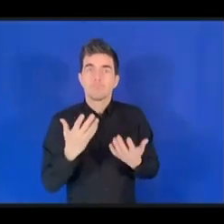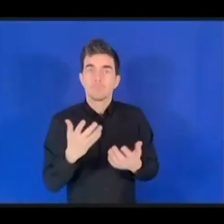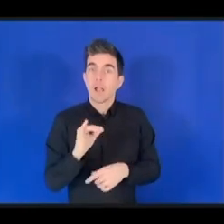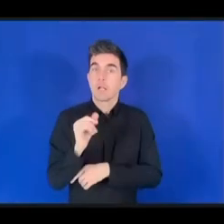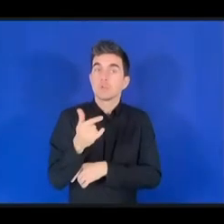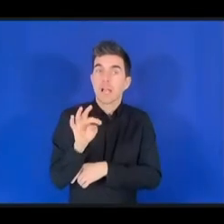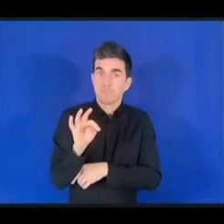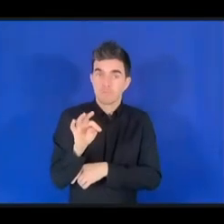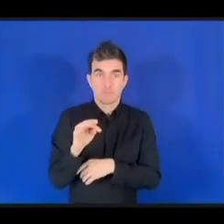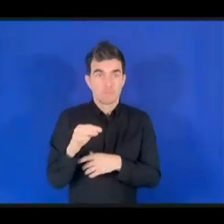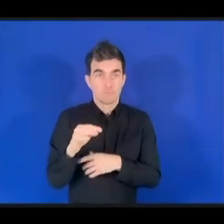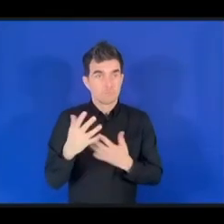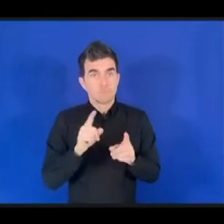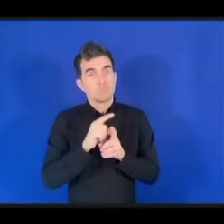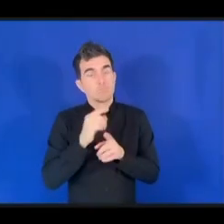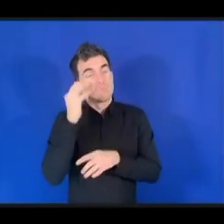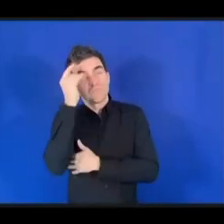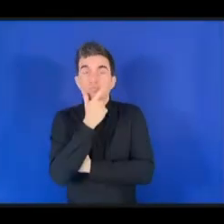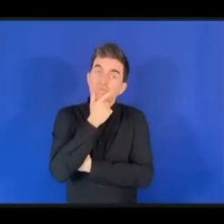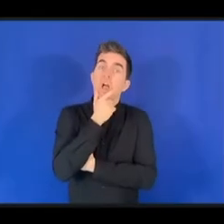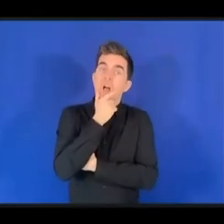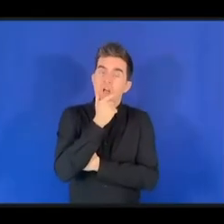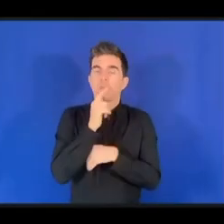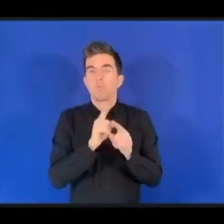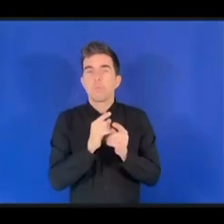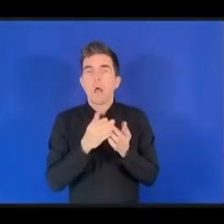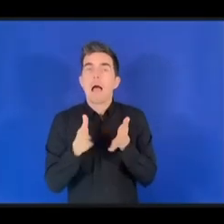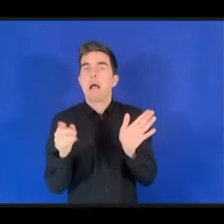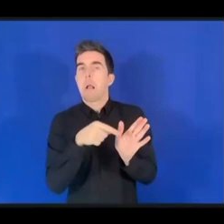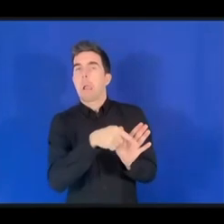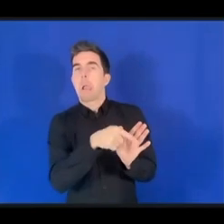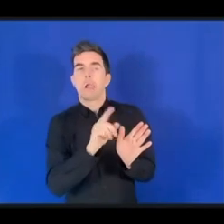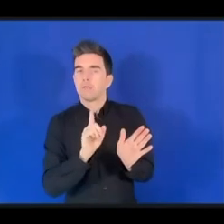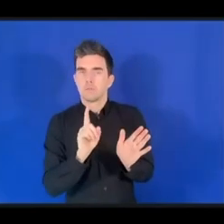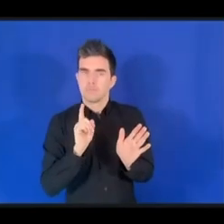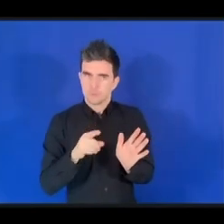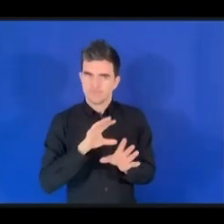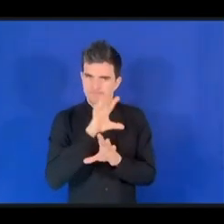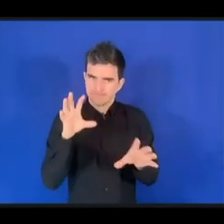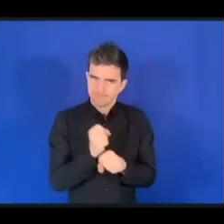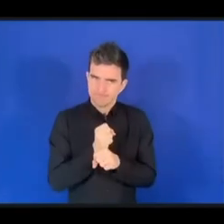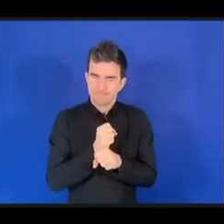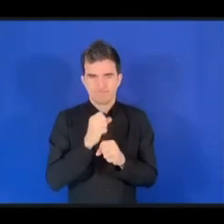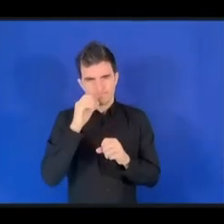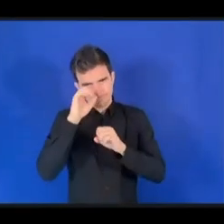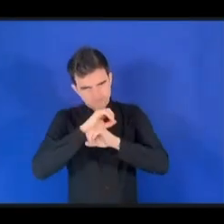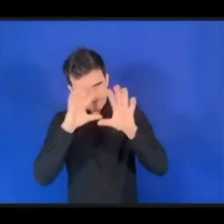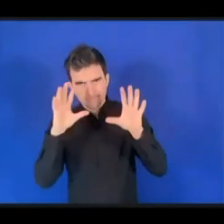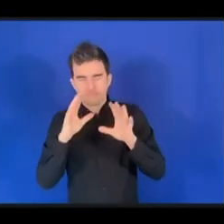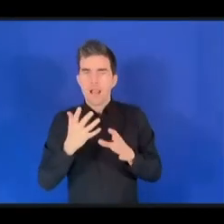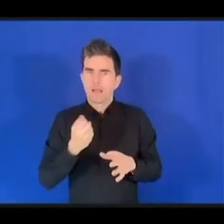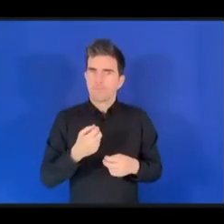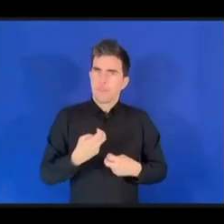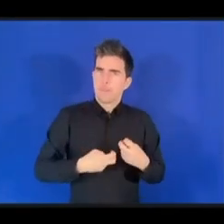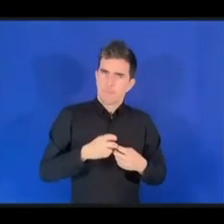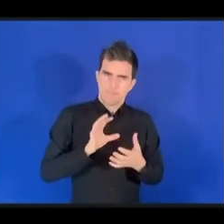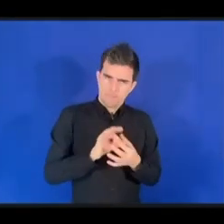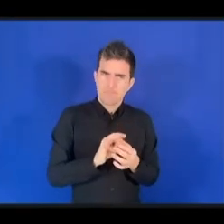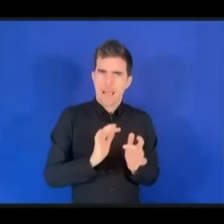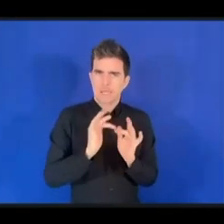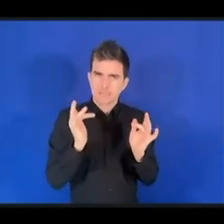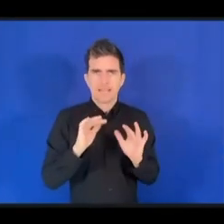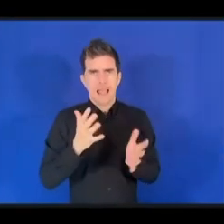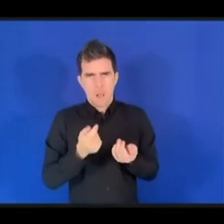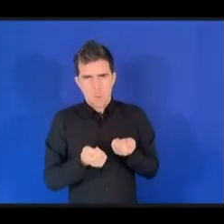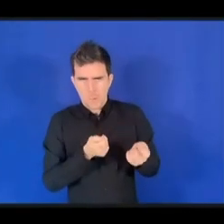政策のディスカッションに関しまして特にインターネットバランス関係いたします政策的な議論に関しましても我々的コミュニティ